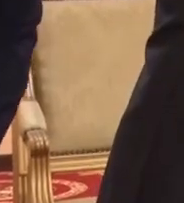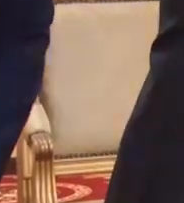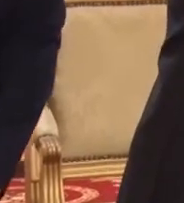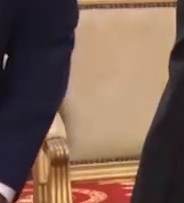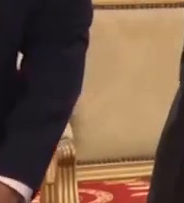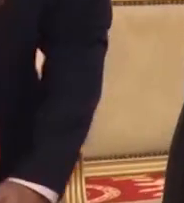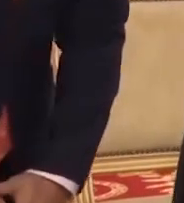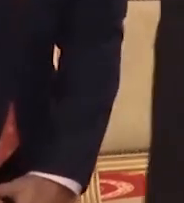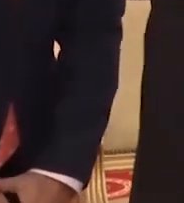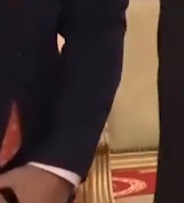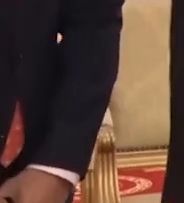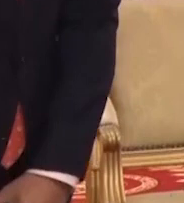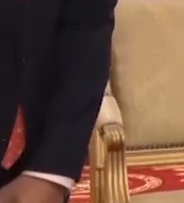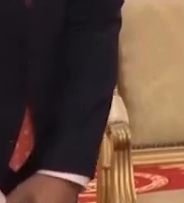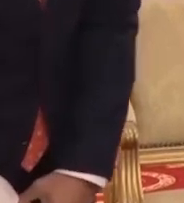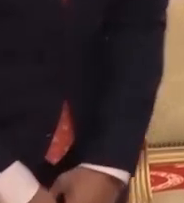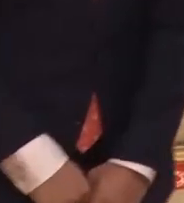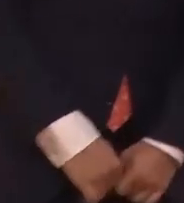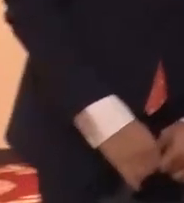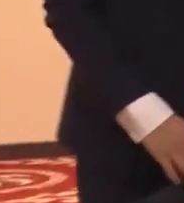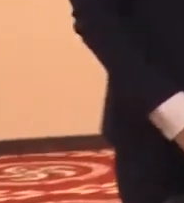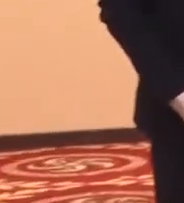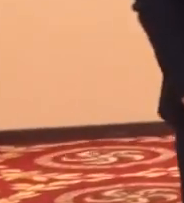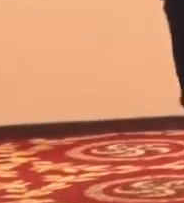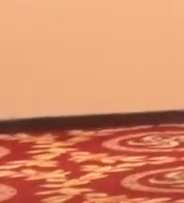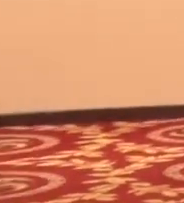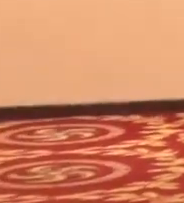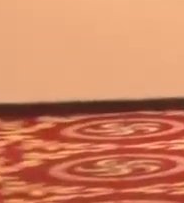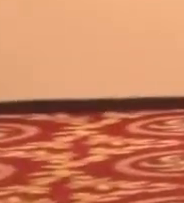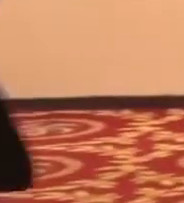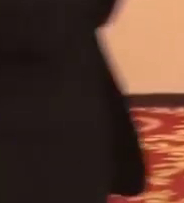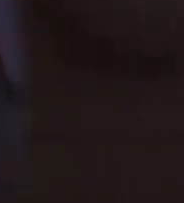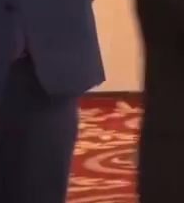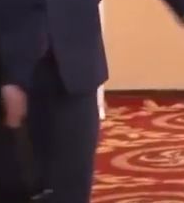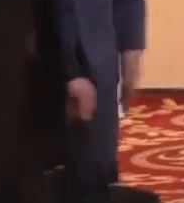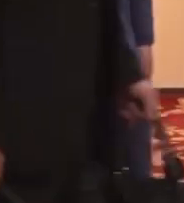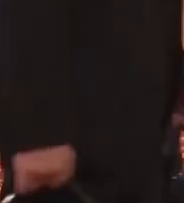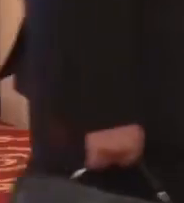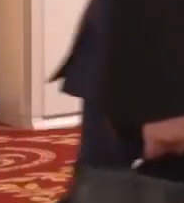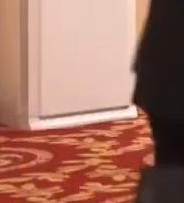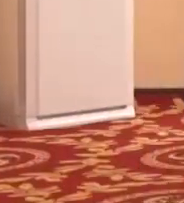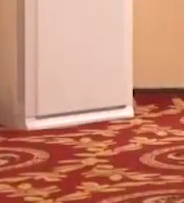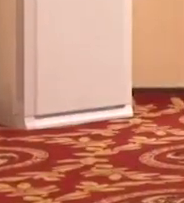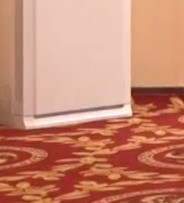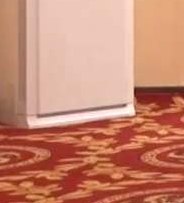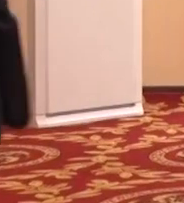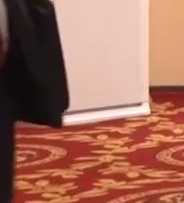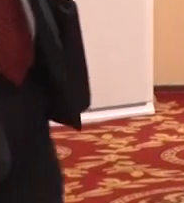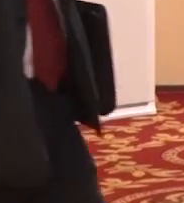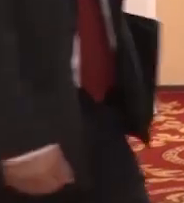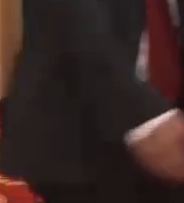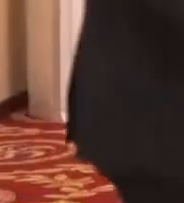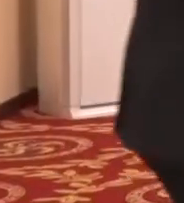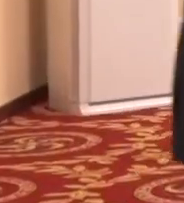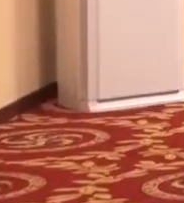ชงประมกรอดสไดตีในประเทศจีนและกัมพูชีบานตะตัวจูบไอจัดดอมเล่ให้จงสมาชิกคณะกรรมธิการมาชม